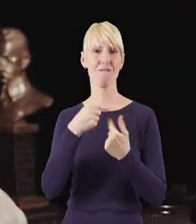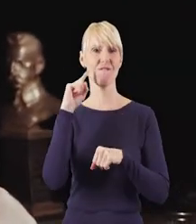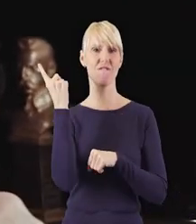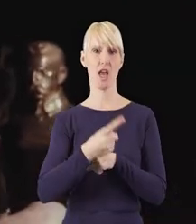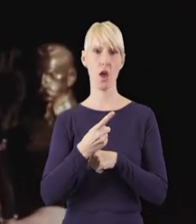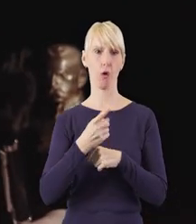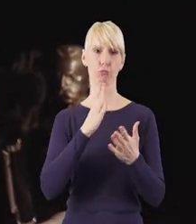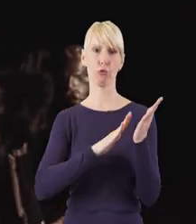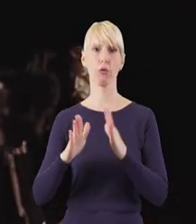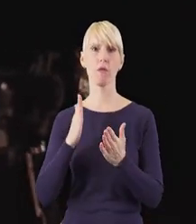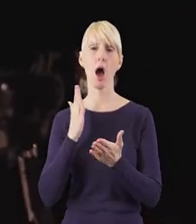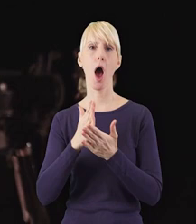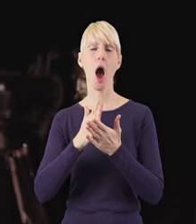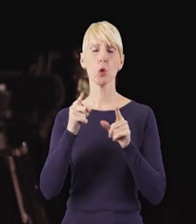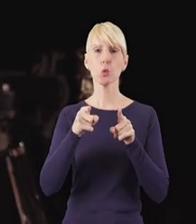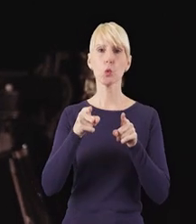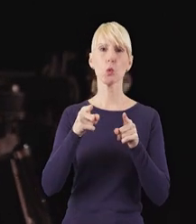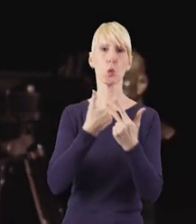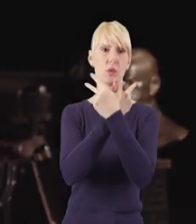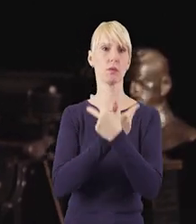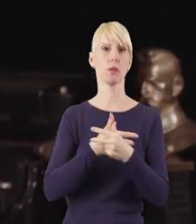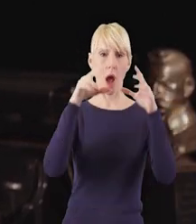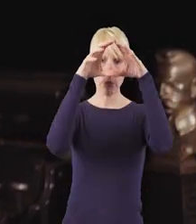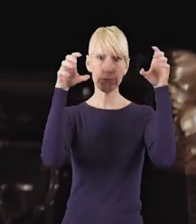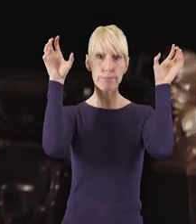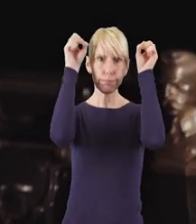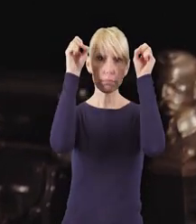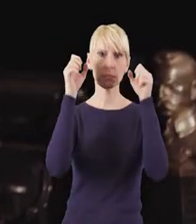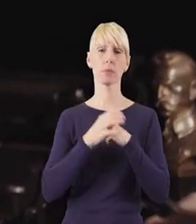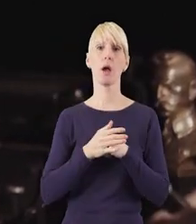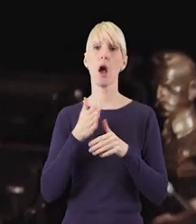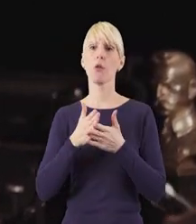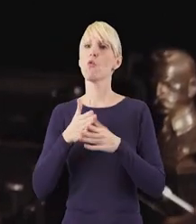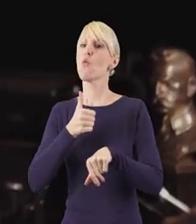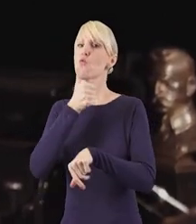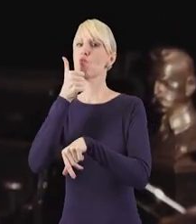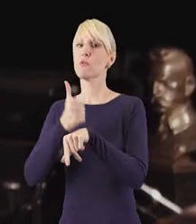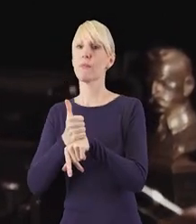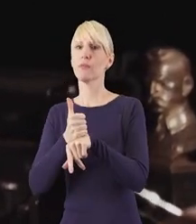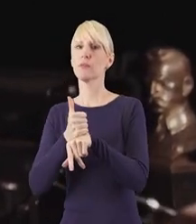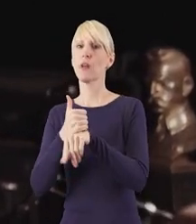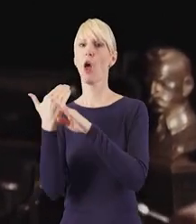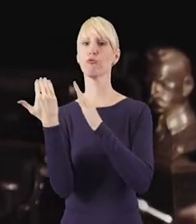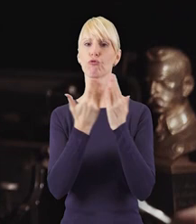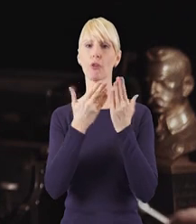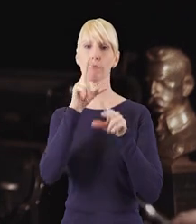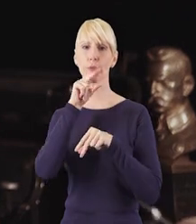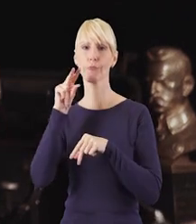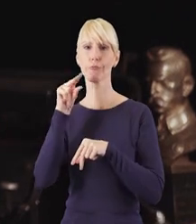wyrok, po czym sędziowie wkładali czapki i wstawali, zaś przewodniczący odczytywał